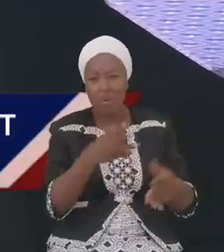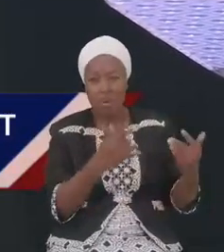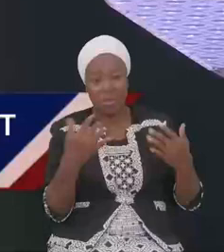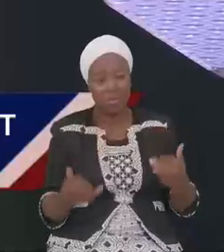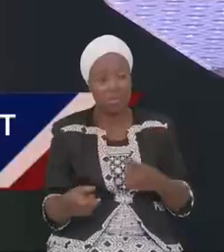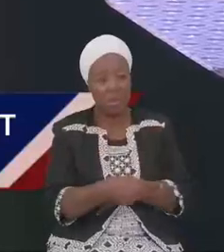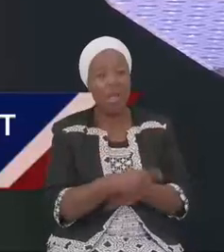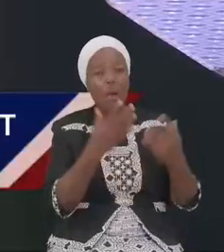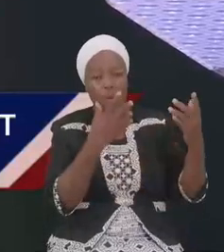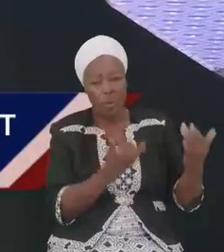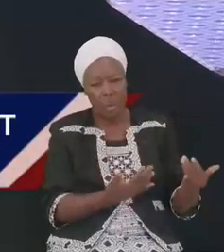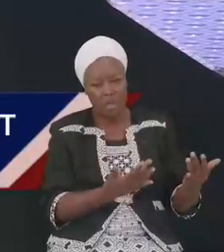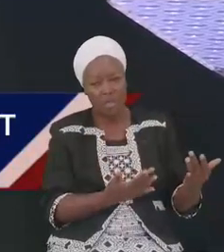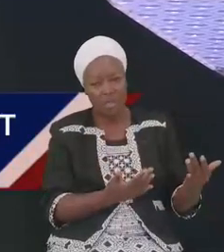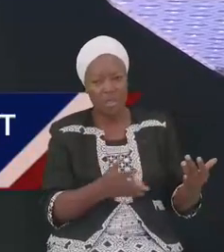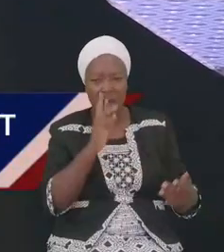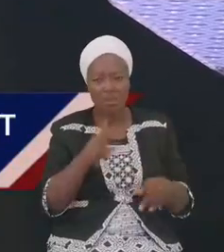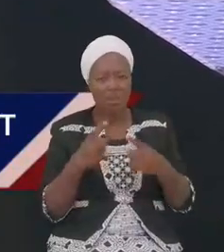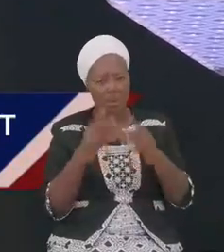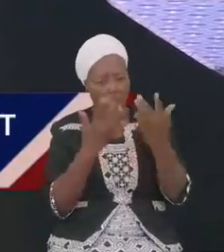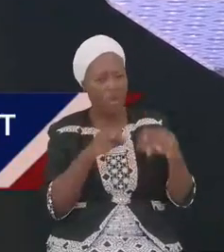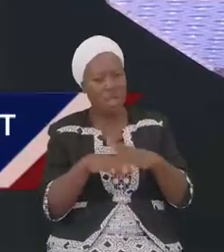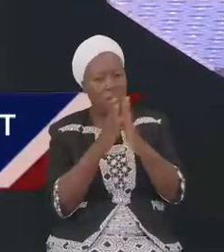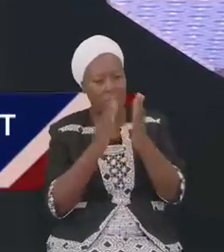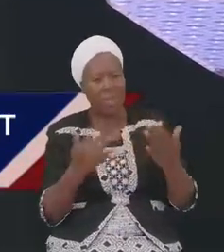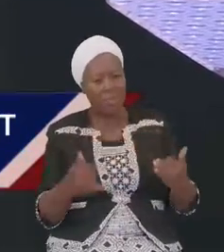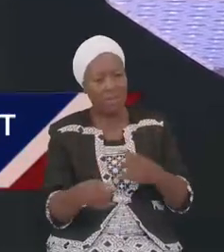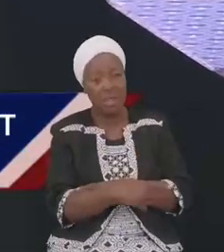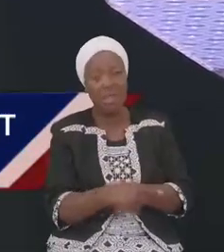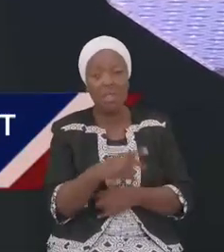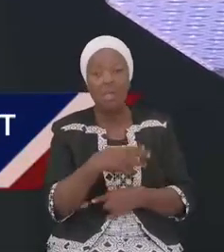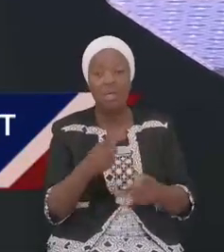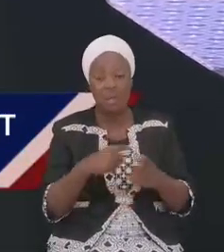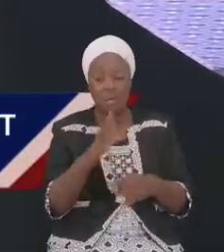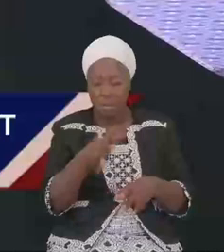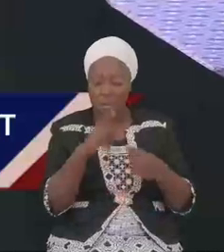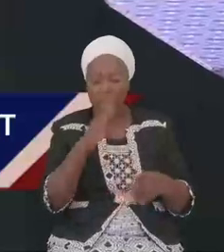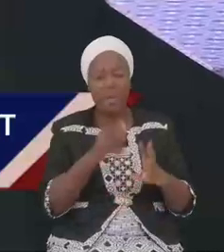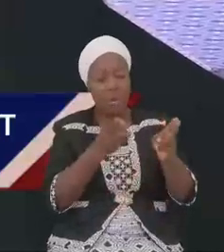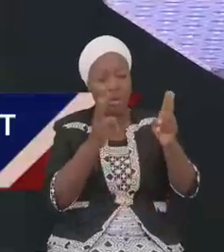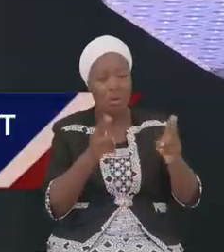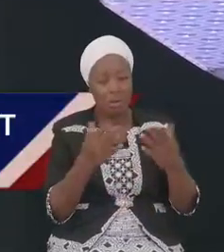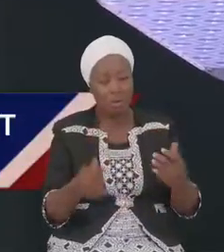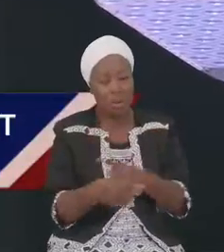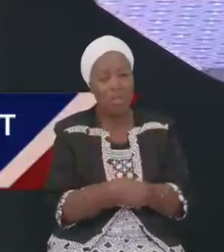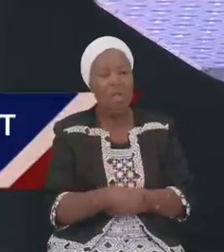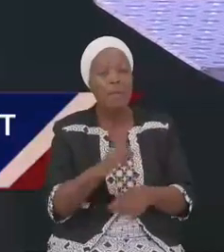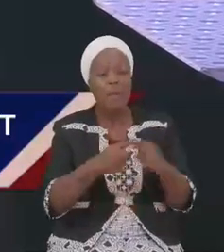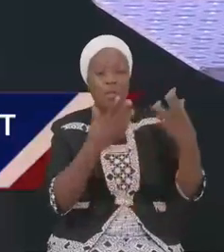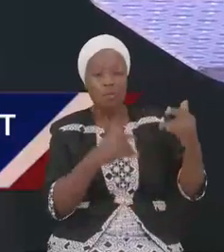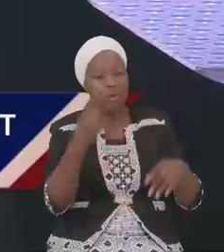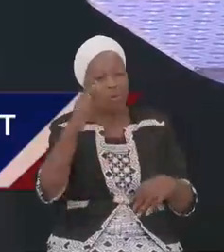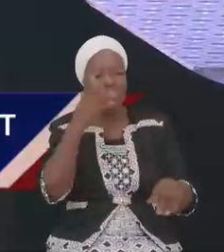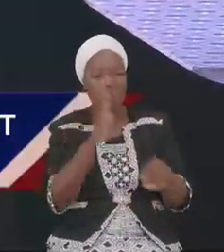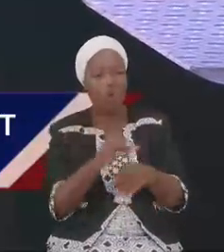mais d'attendre. Est-ce qu'on va attendre aujourd'hui dans la prière? Attendre? Est-ce qu'on va fuir aujourd'hui? Qu'on va aller fêter? Mais d'attendre ce que